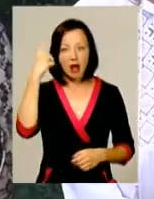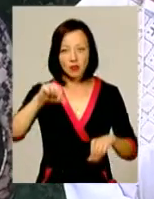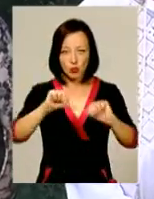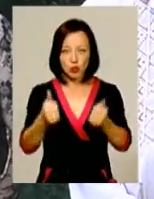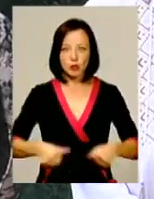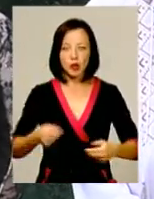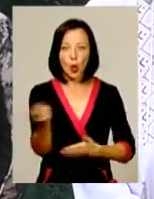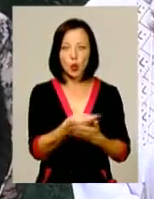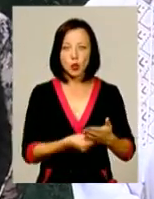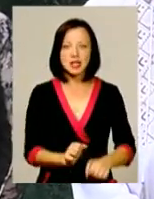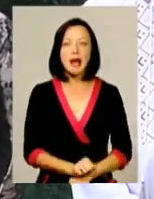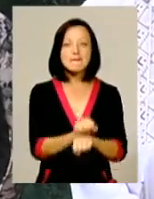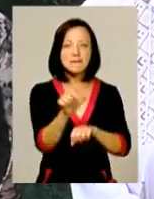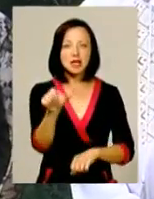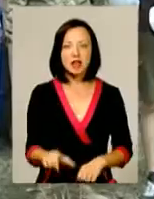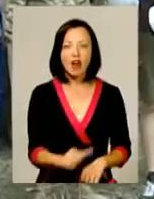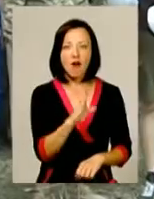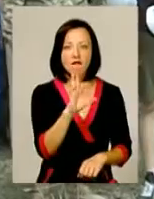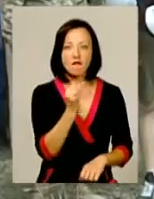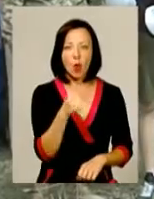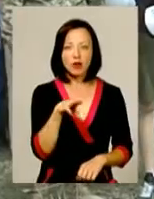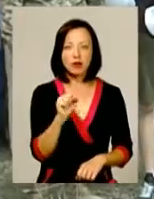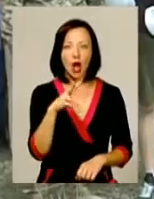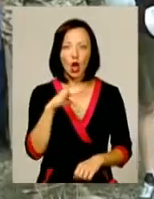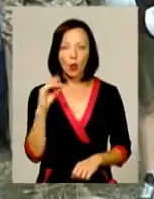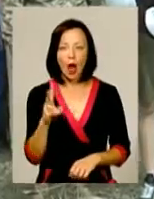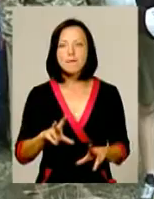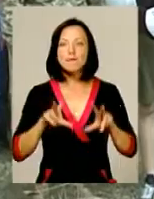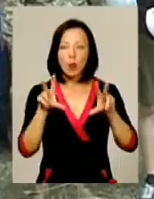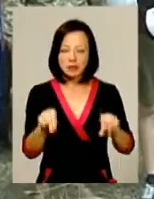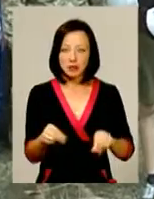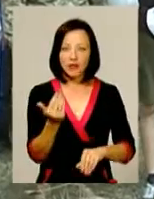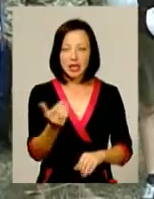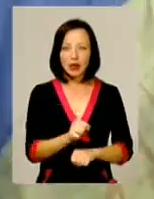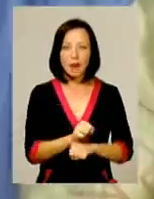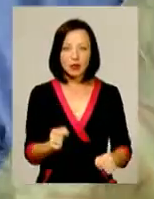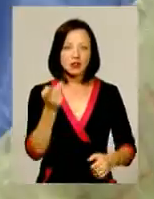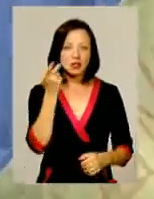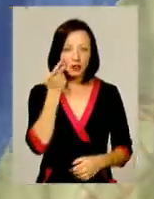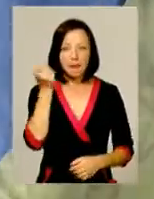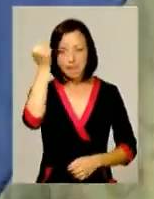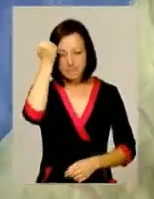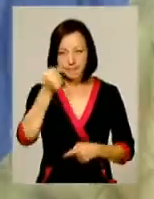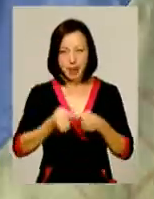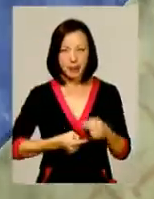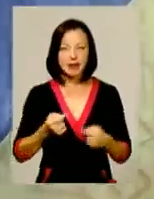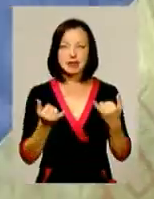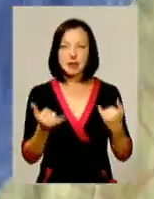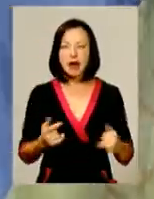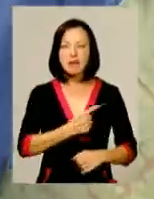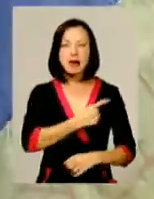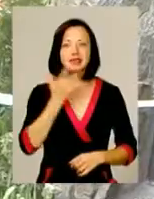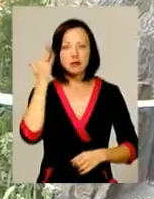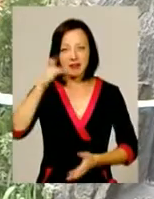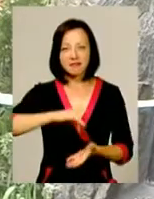– художник і майданівець Петро Войталюк. Він пообіцяв своїм побратимам, що їхній подвиг завжди пам'ятатимуть. Тепер митець мріє, щоб